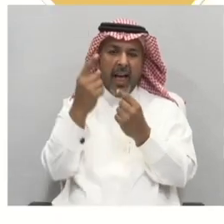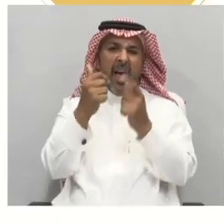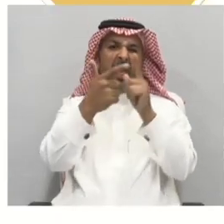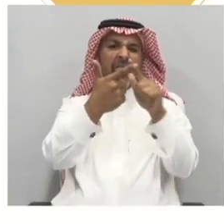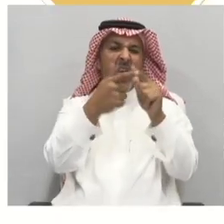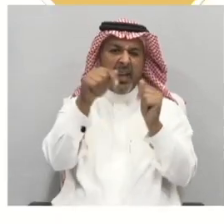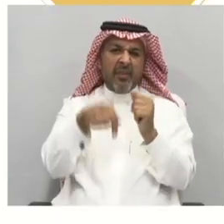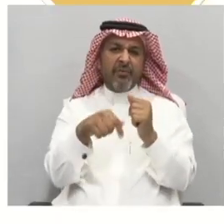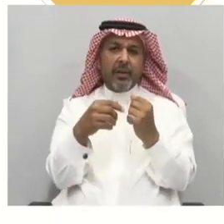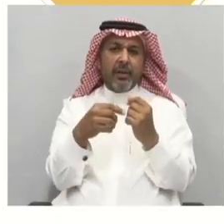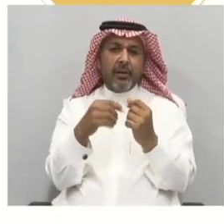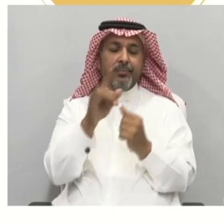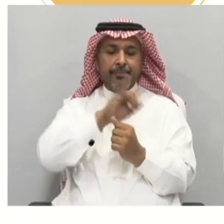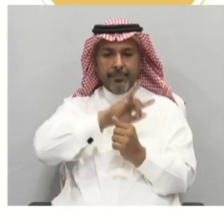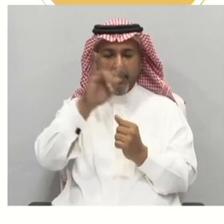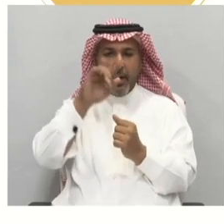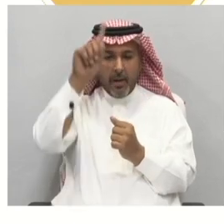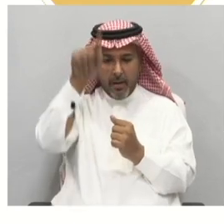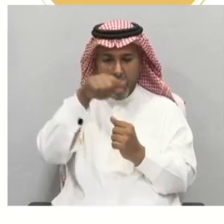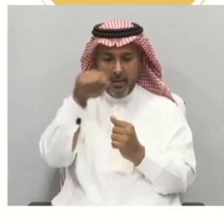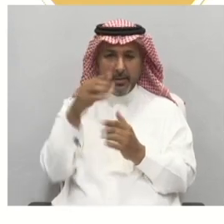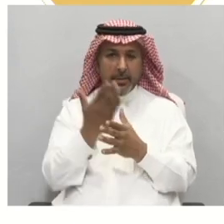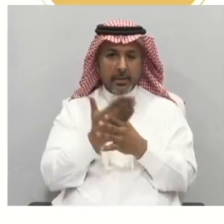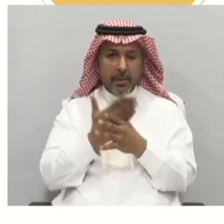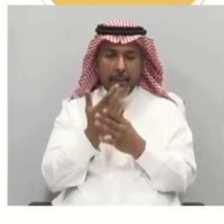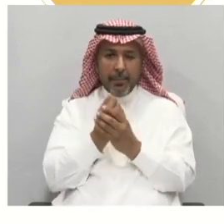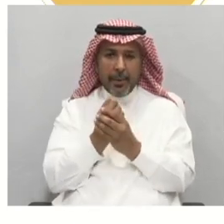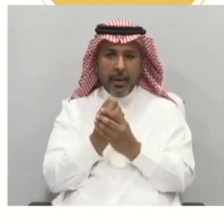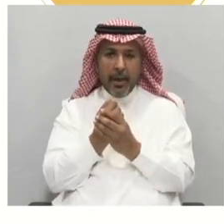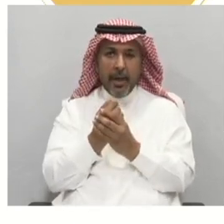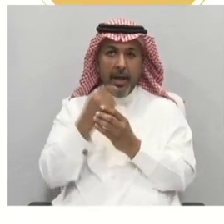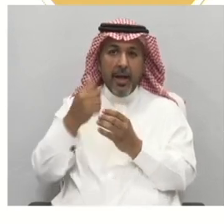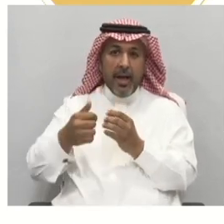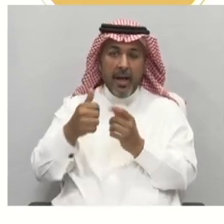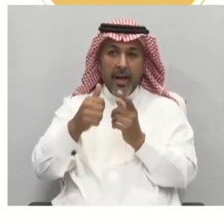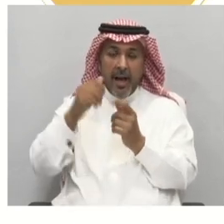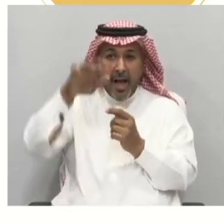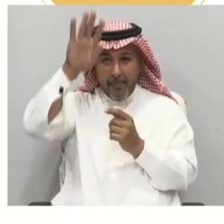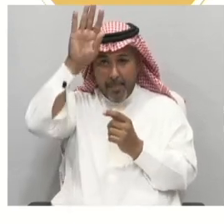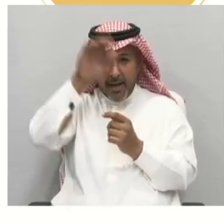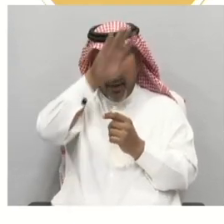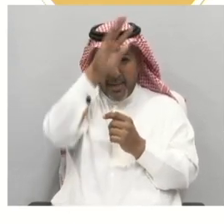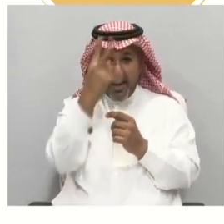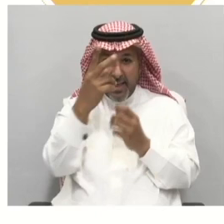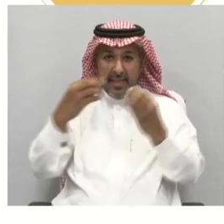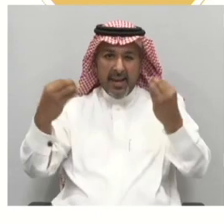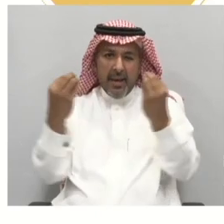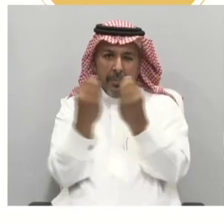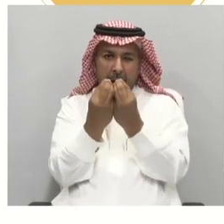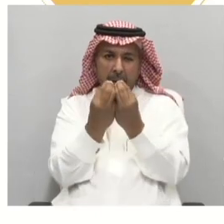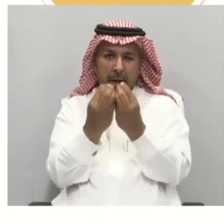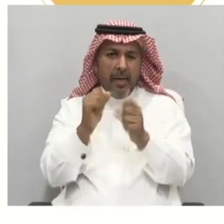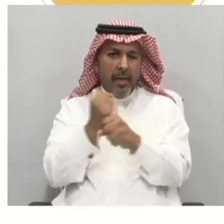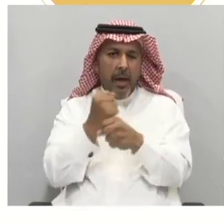كل اله بخلقه وسلطانه فاذا قلنا ان هناك اله اخر فينتج عن هذا انه سيستقل كل اله